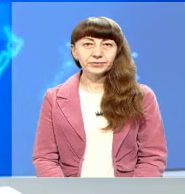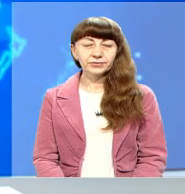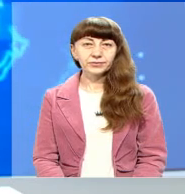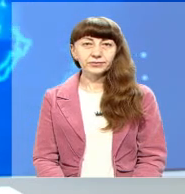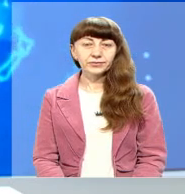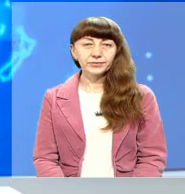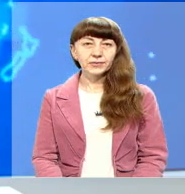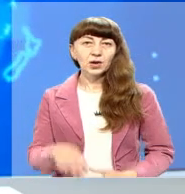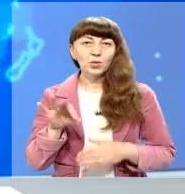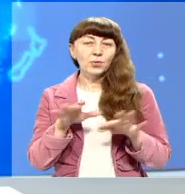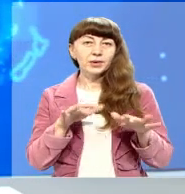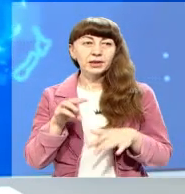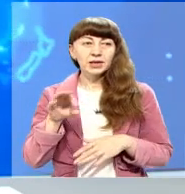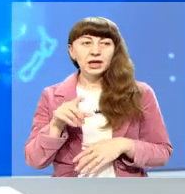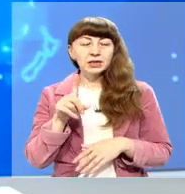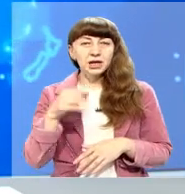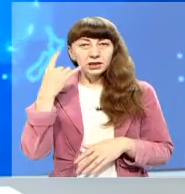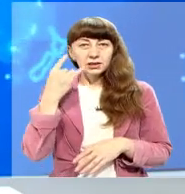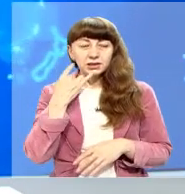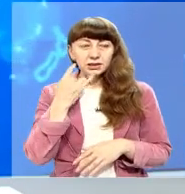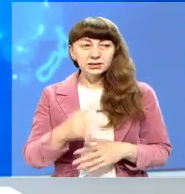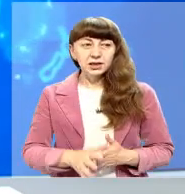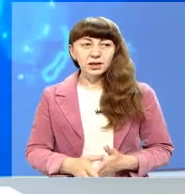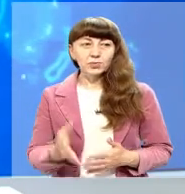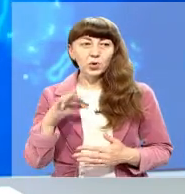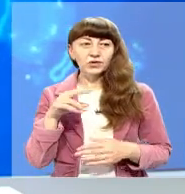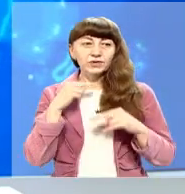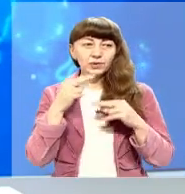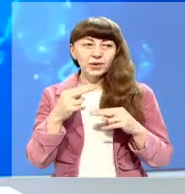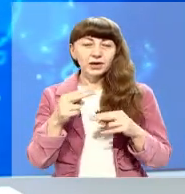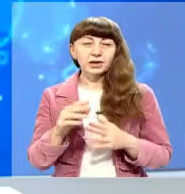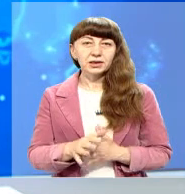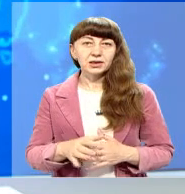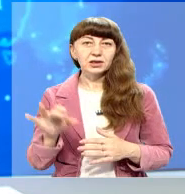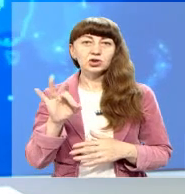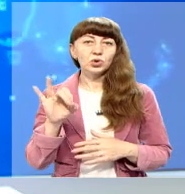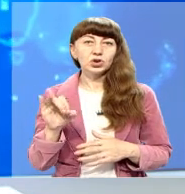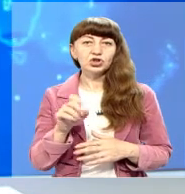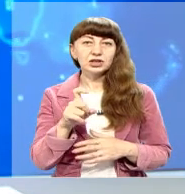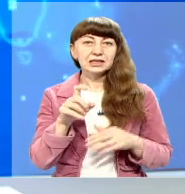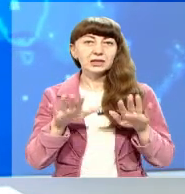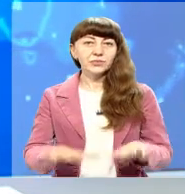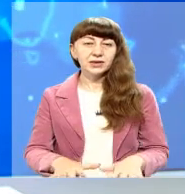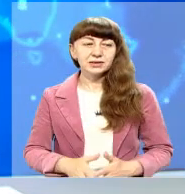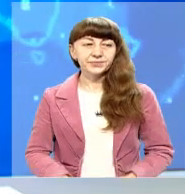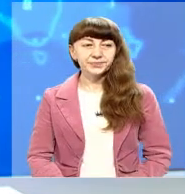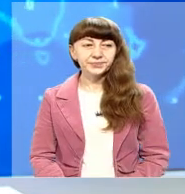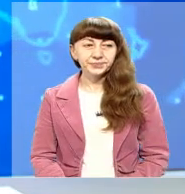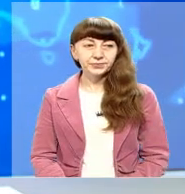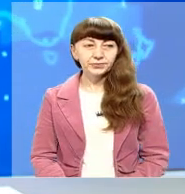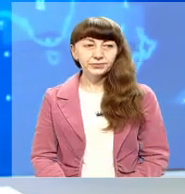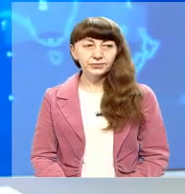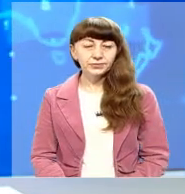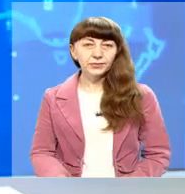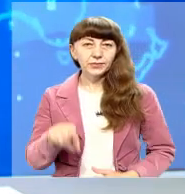Таза Қазақстан акциясы аясында Қостанайдағы тарихи аумақтар да назардан тыс қалмады. Жалпы республикалық челленджге шет мемлекеттен